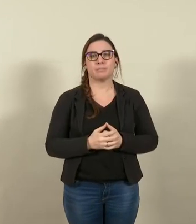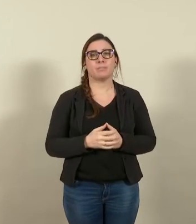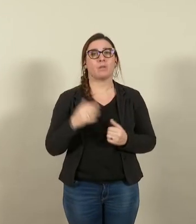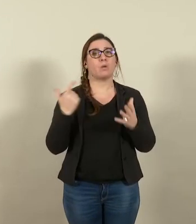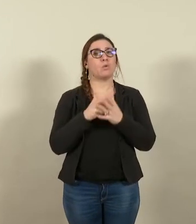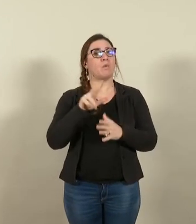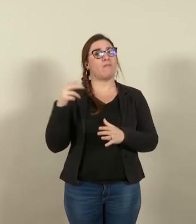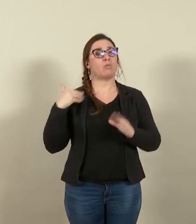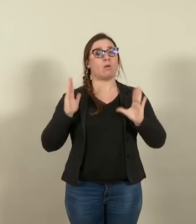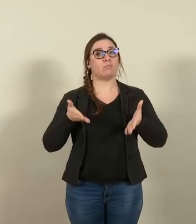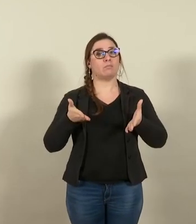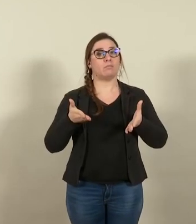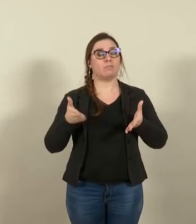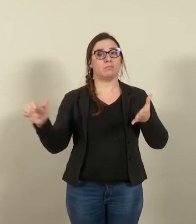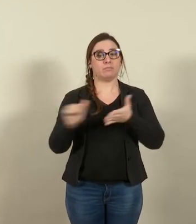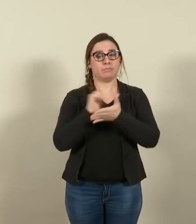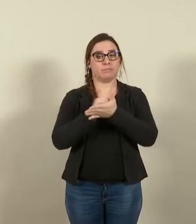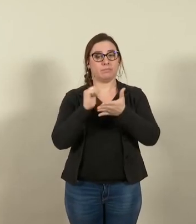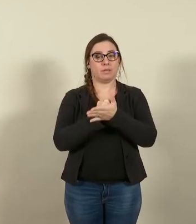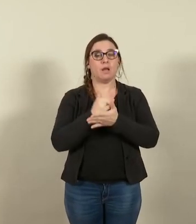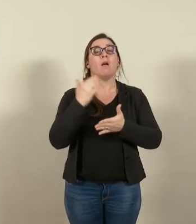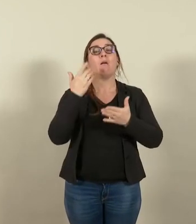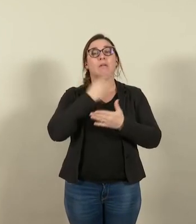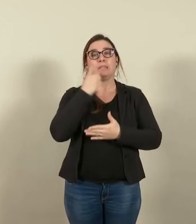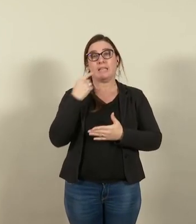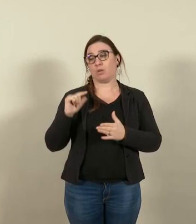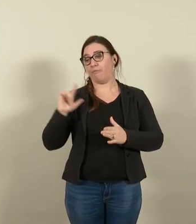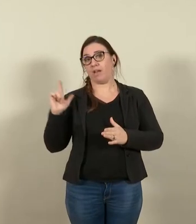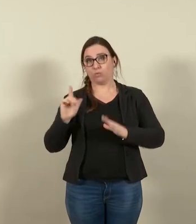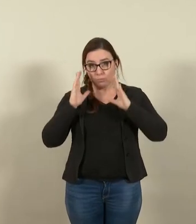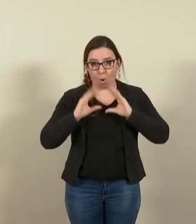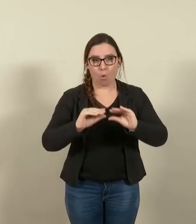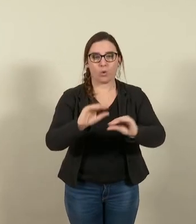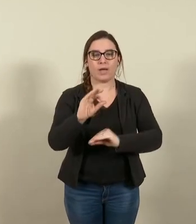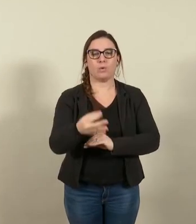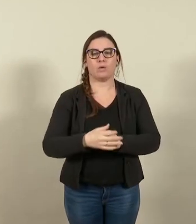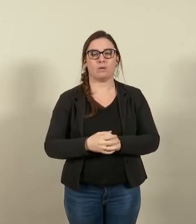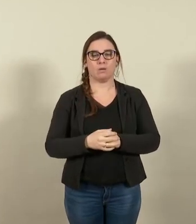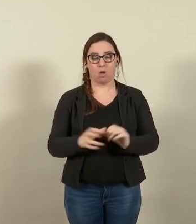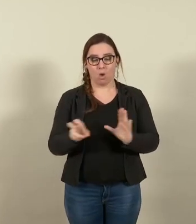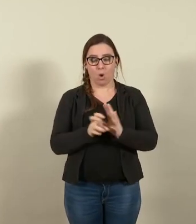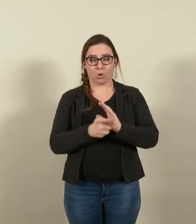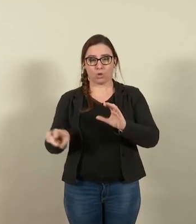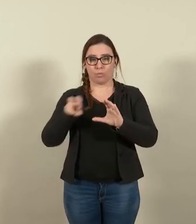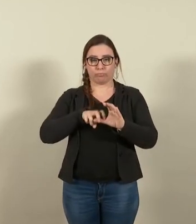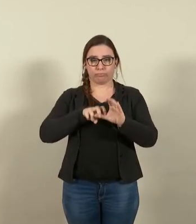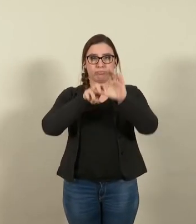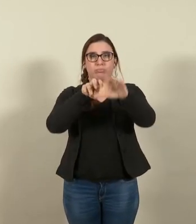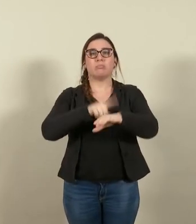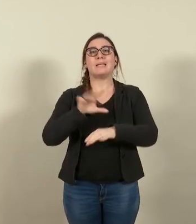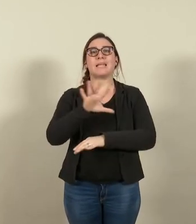2023 les suppressions annoncées en décembre 2022 étaient effectives au départ de Grenoble le TGV de